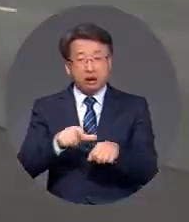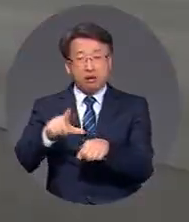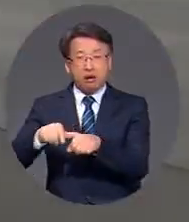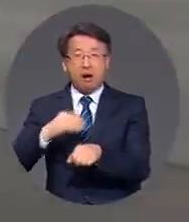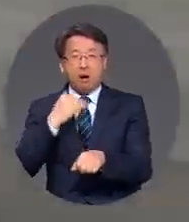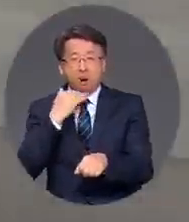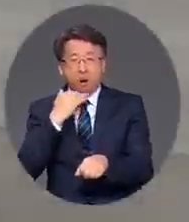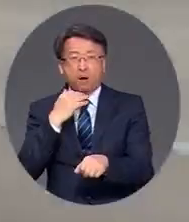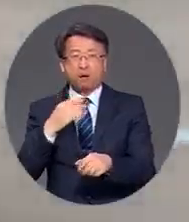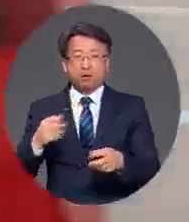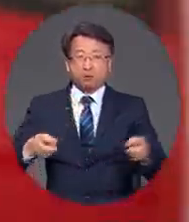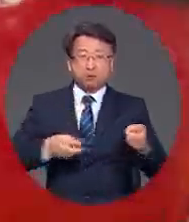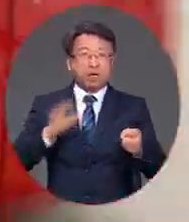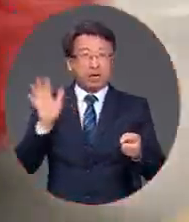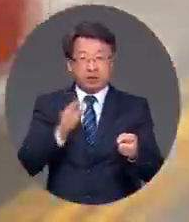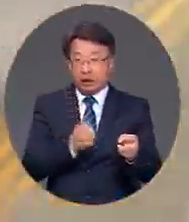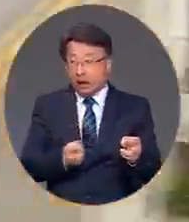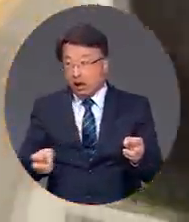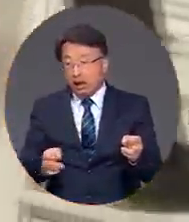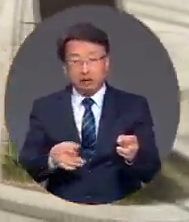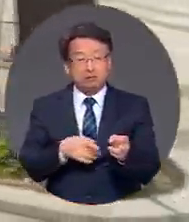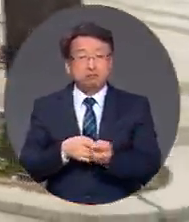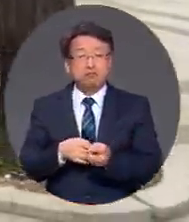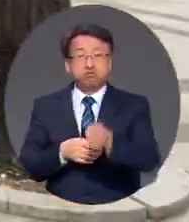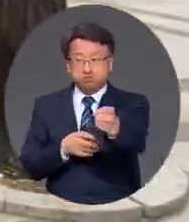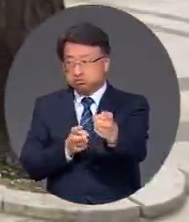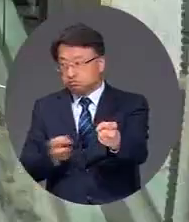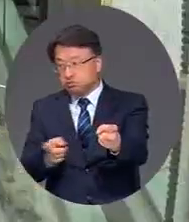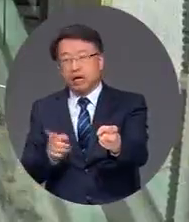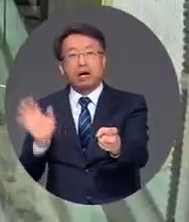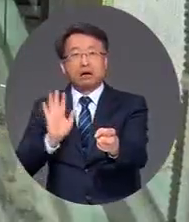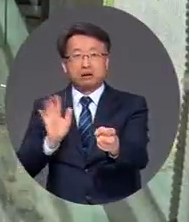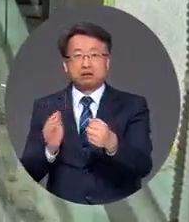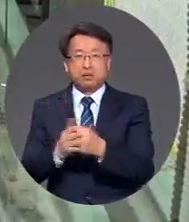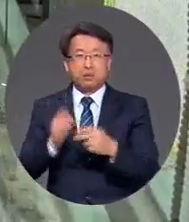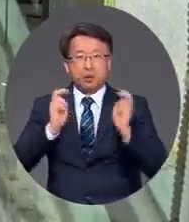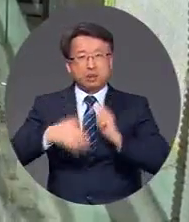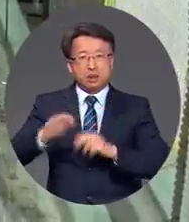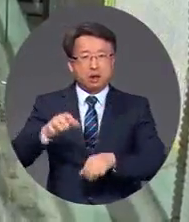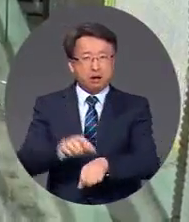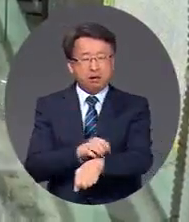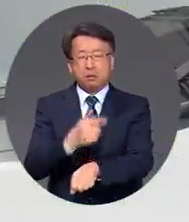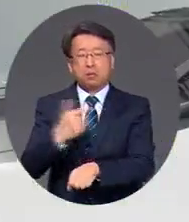길고 운행을 하지 않는 노선이 많다 보니 말 그대로 출근 대란입니다.